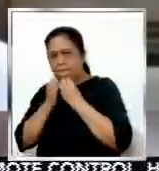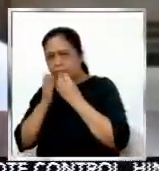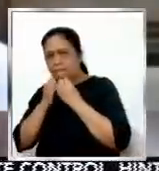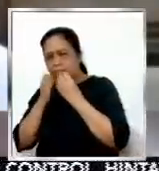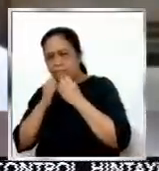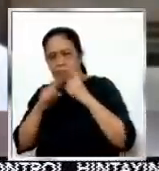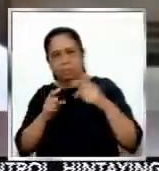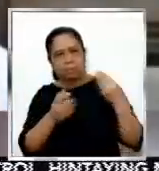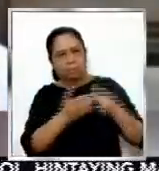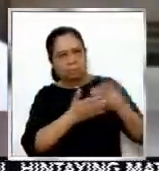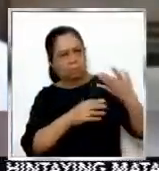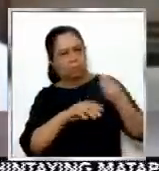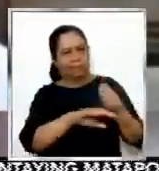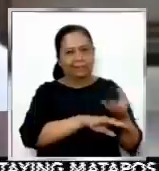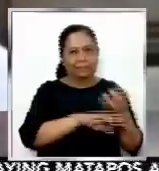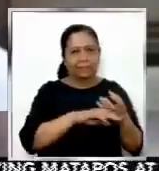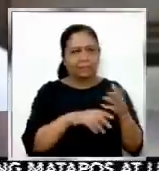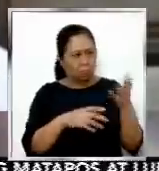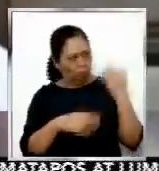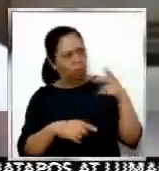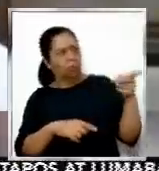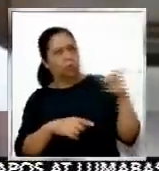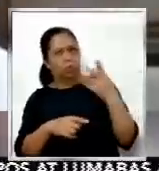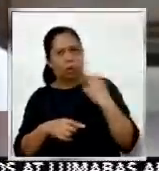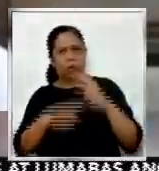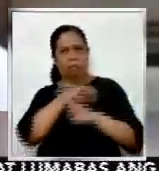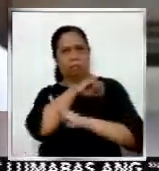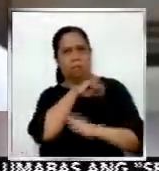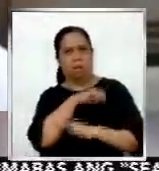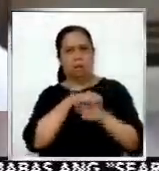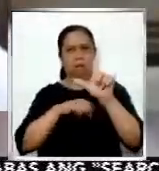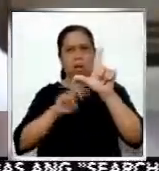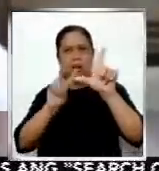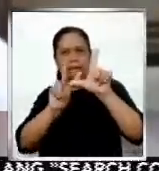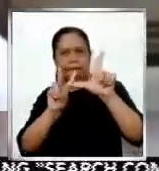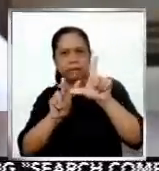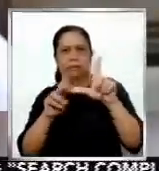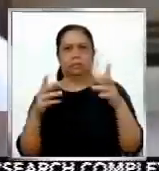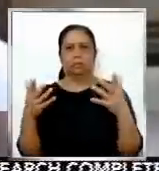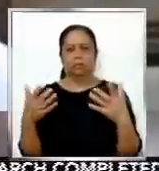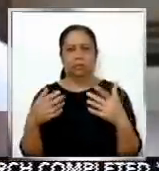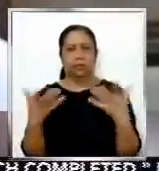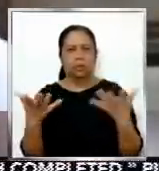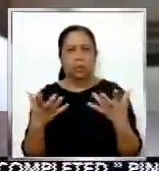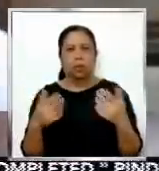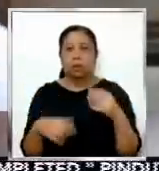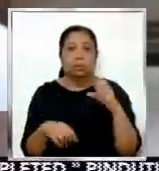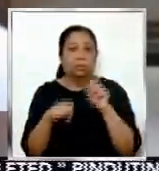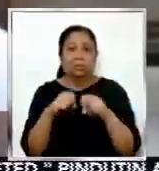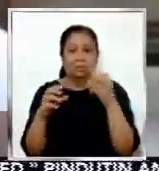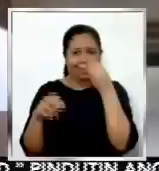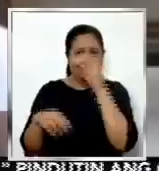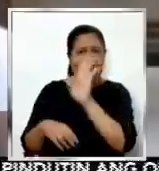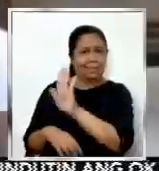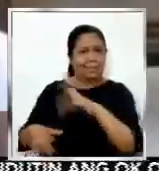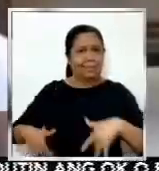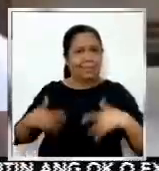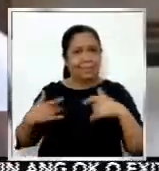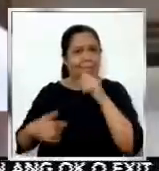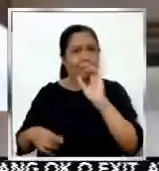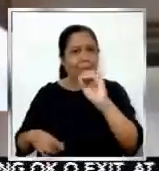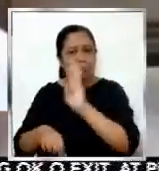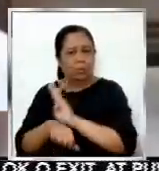para sabihin na bakit yan ang mga bags Louis Vuitton? Sa ano kung pakialam natin sa buhay na may buhay kung hindi naman